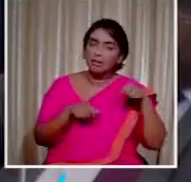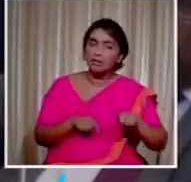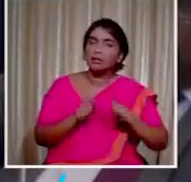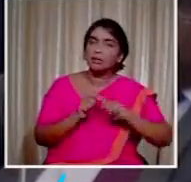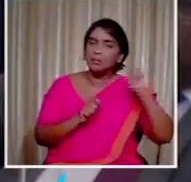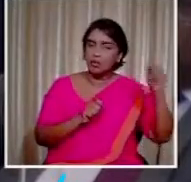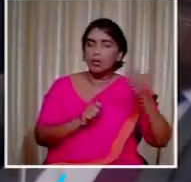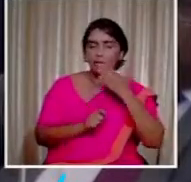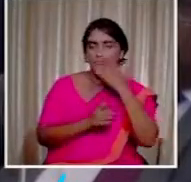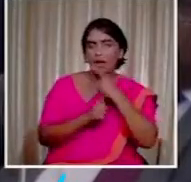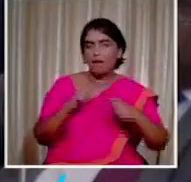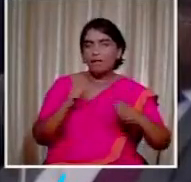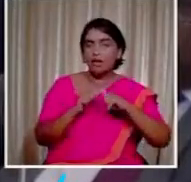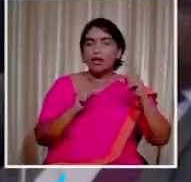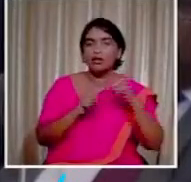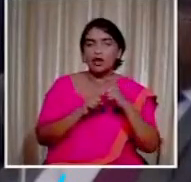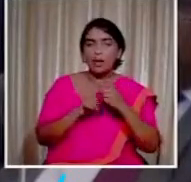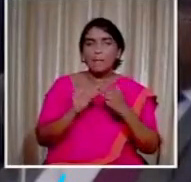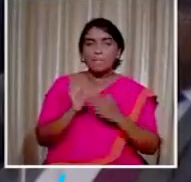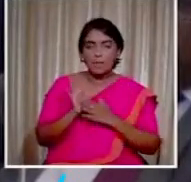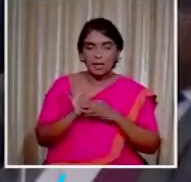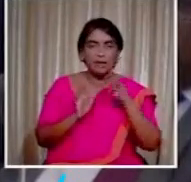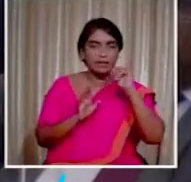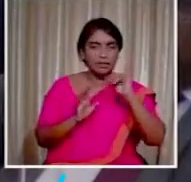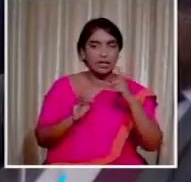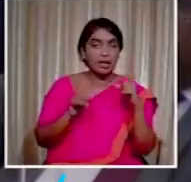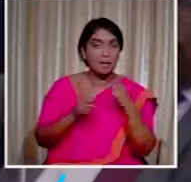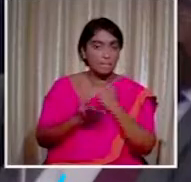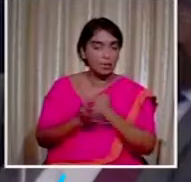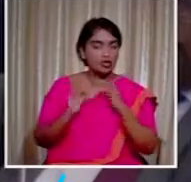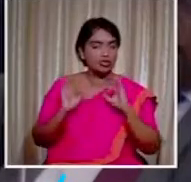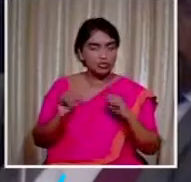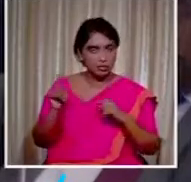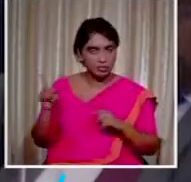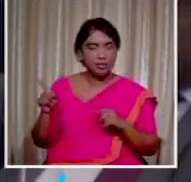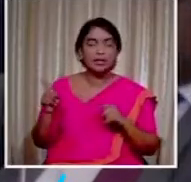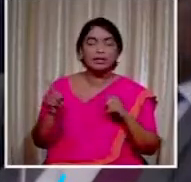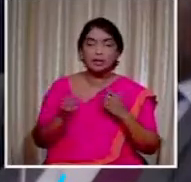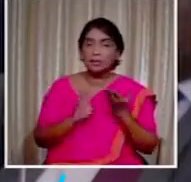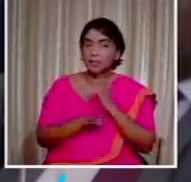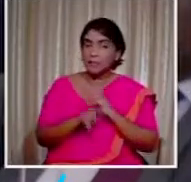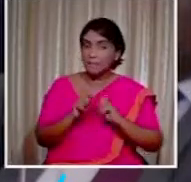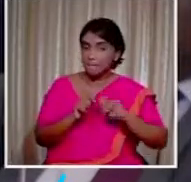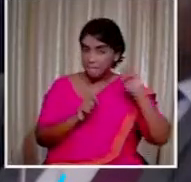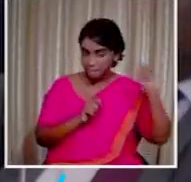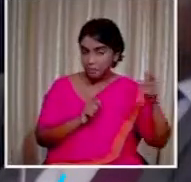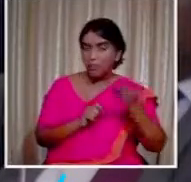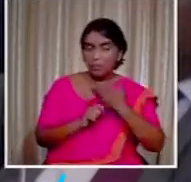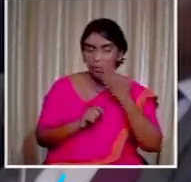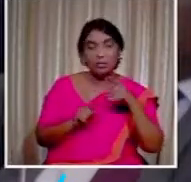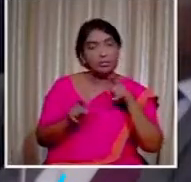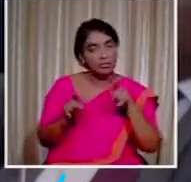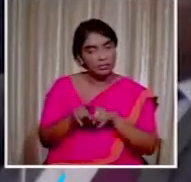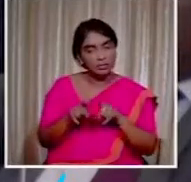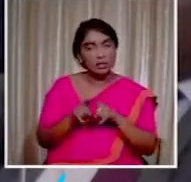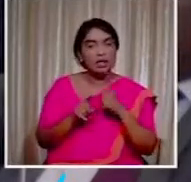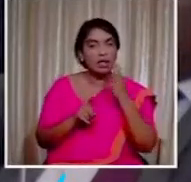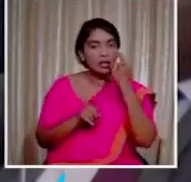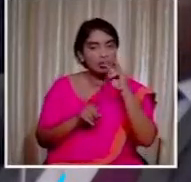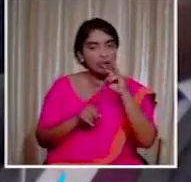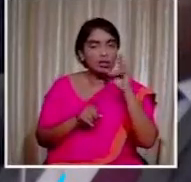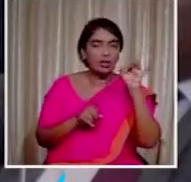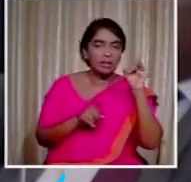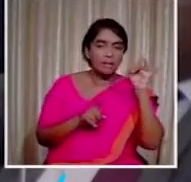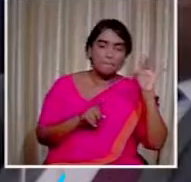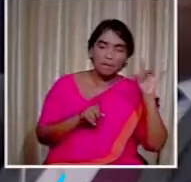කරන්න පුළුවන් කොටසක් ඩොලර් මිලියන 26ක් මහ බැංකුව සූදානම් වෙලා ඉන්නෝ ඒ සමාගමට පෙර ගෙවීමක් කරන්න පුළුවන්. එහෙම වුණොත් අපිට 13යි 15 අතර